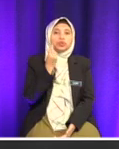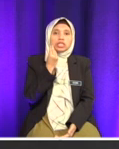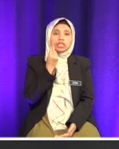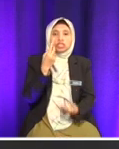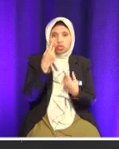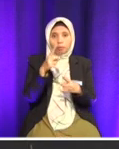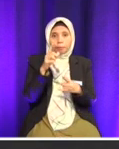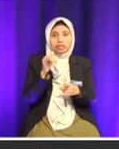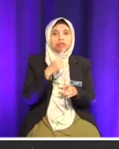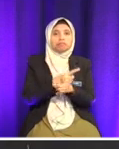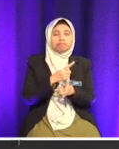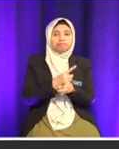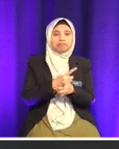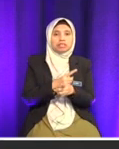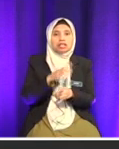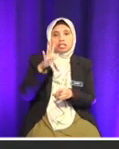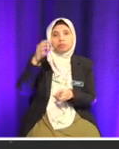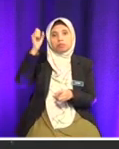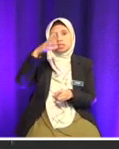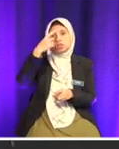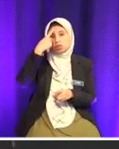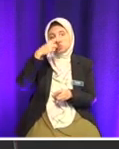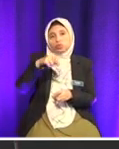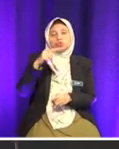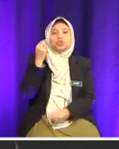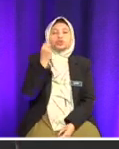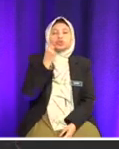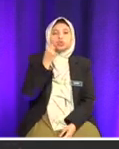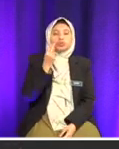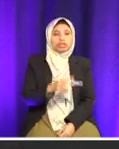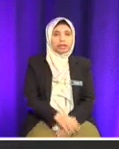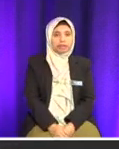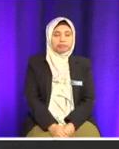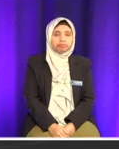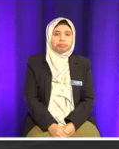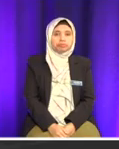sangat baik 5 bintang lagi untuk terbaik terbaik